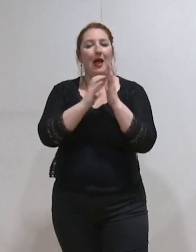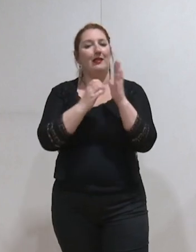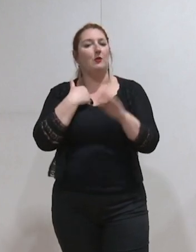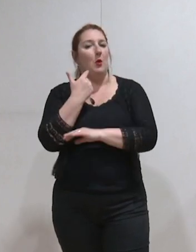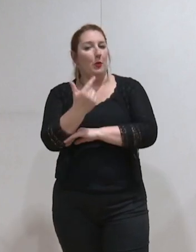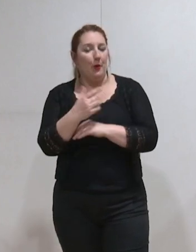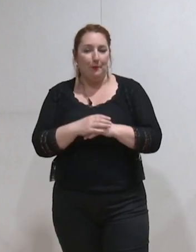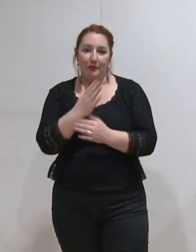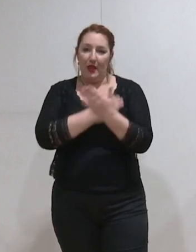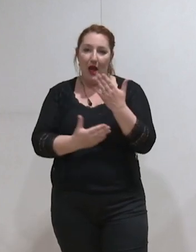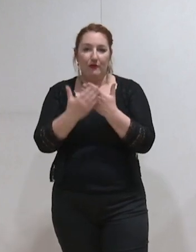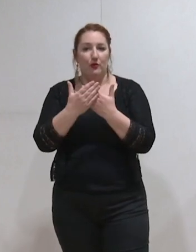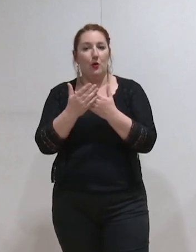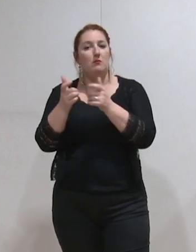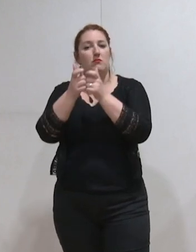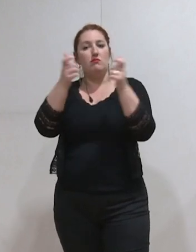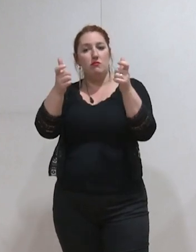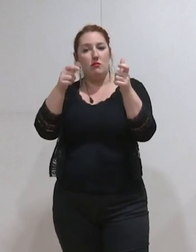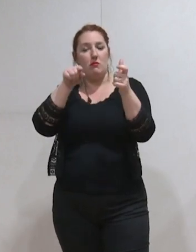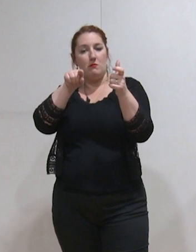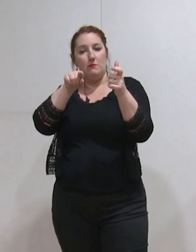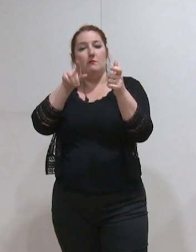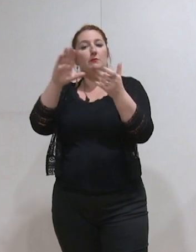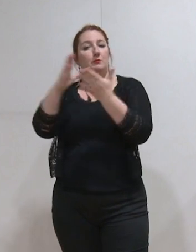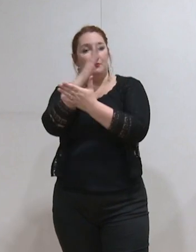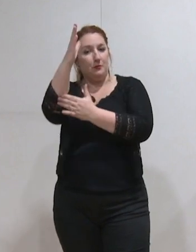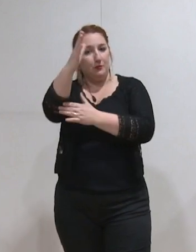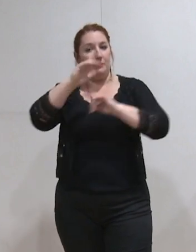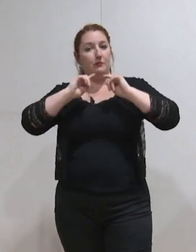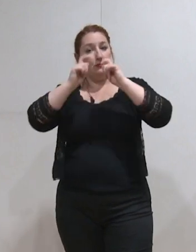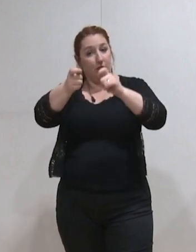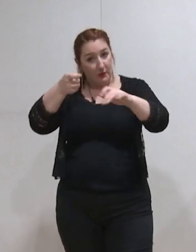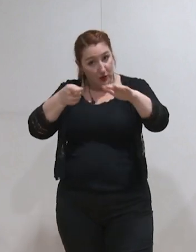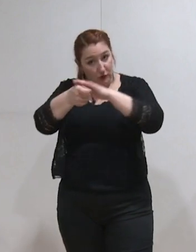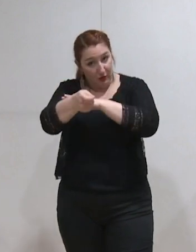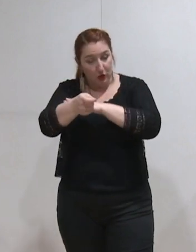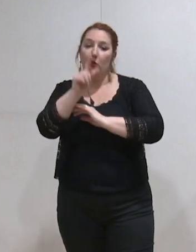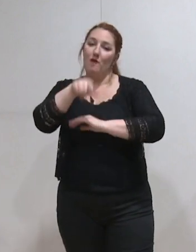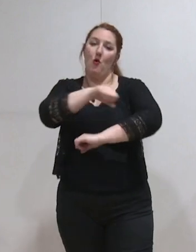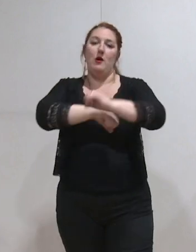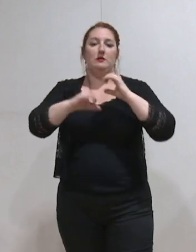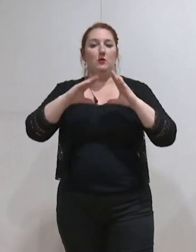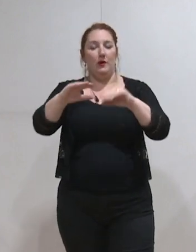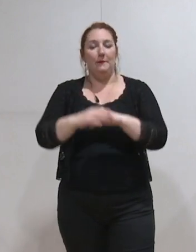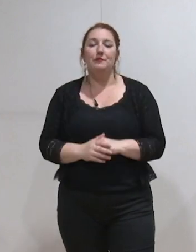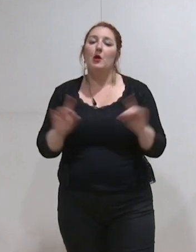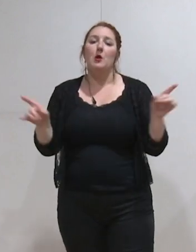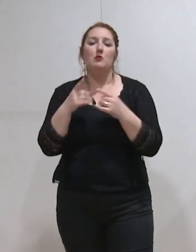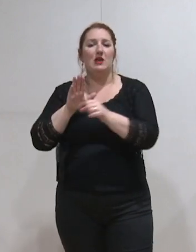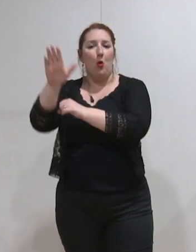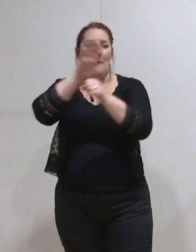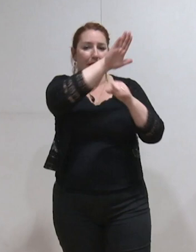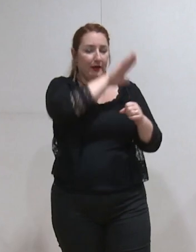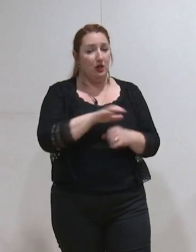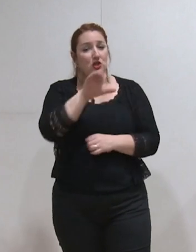cet avenant engage l'opérateur à réaliser des projets pour lequels il a été subventionné musique nomade 186000